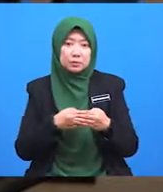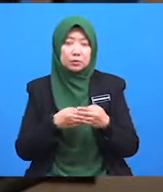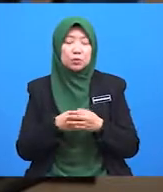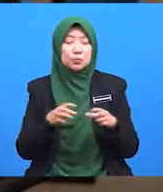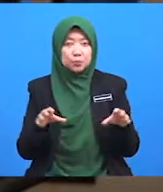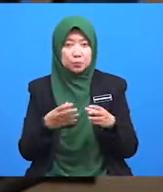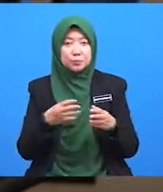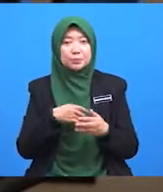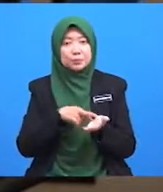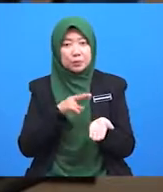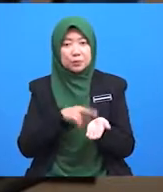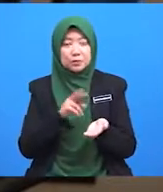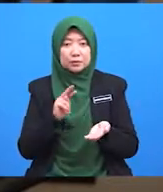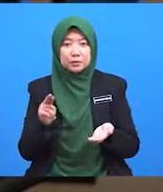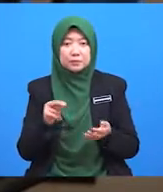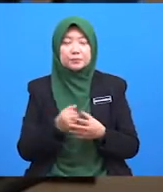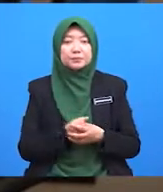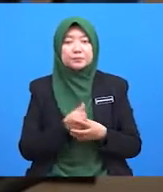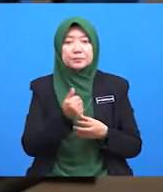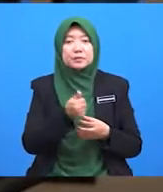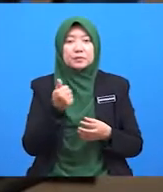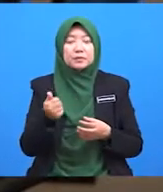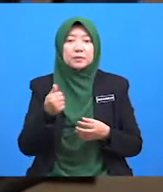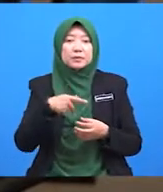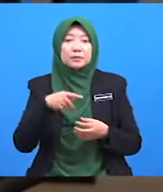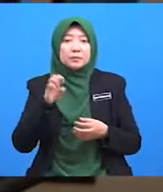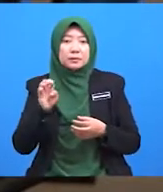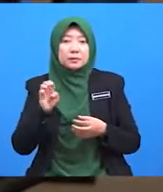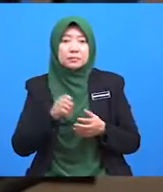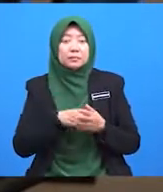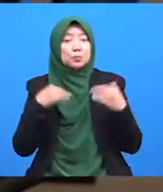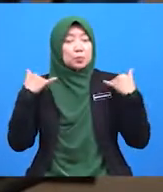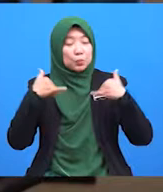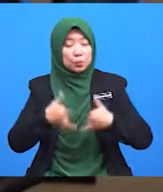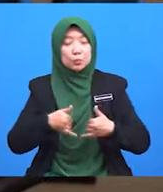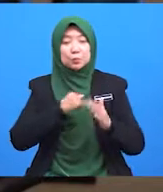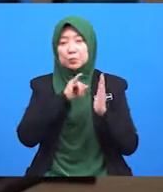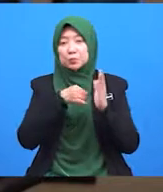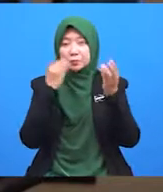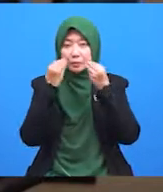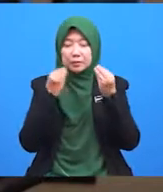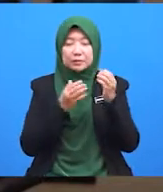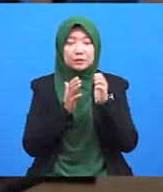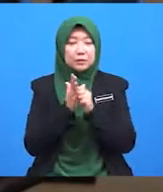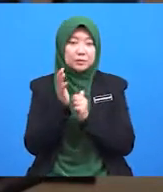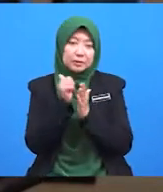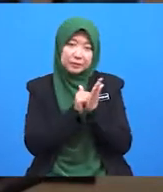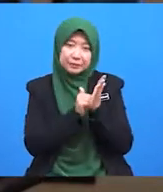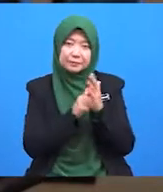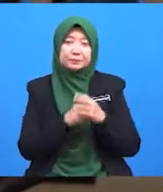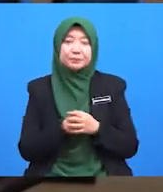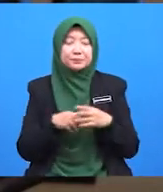rawatan. Alat PPE, yang pertama, kod juru estetik. Yang kedua, sarung tangan. Yang